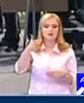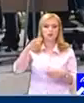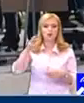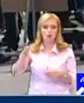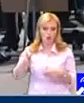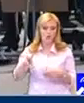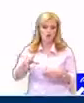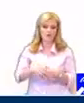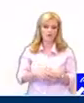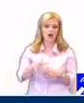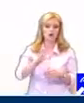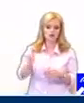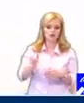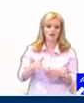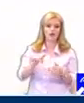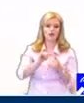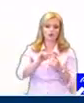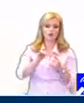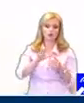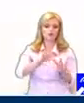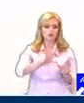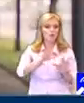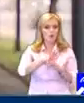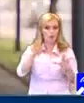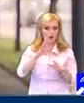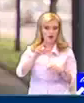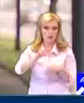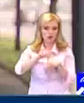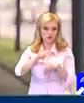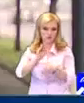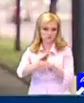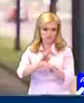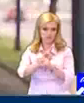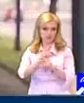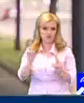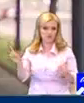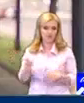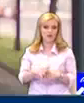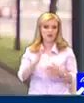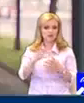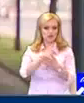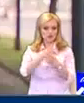Prezența liderului rus la Viena se va desfășura în condiții de maximă securitate. Gegen den Besuch Putins